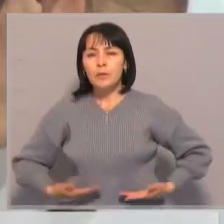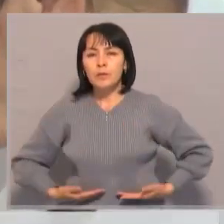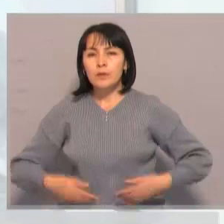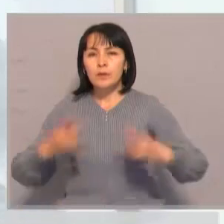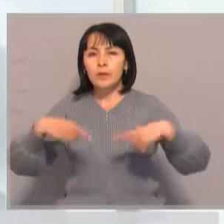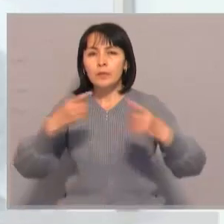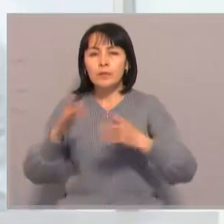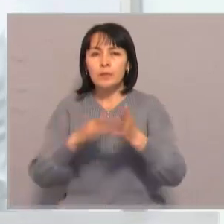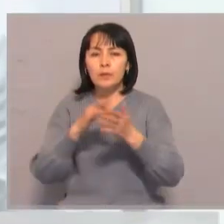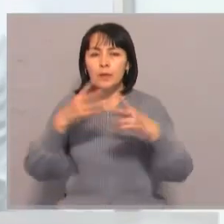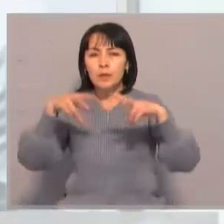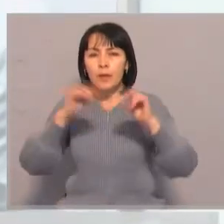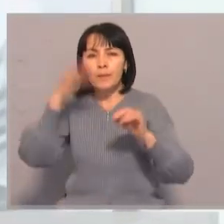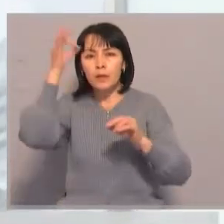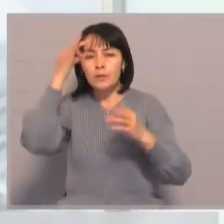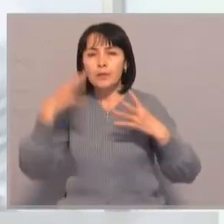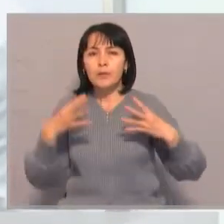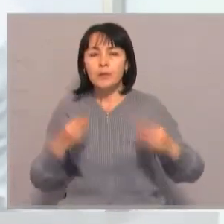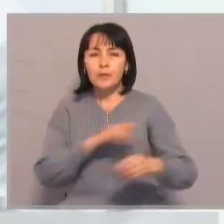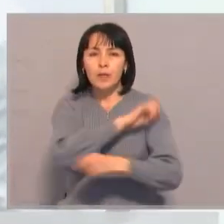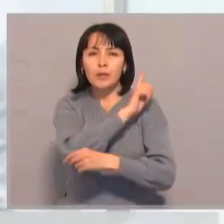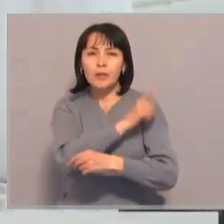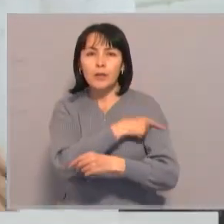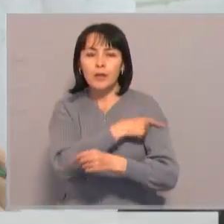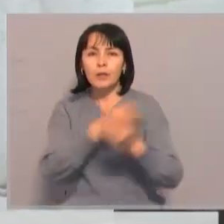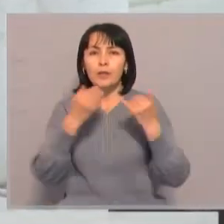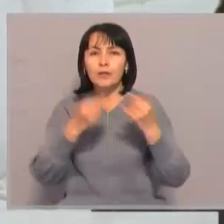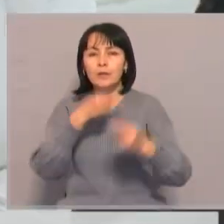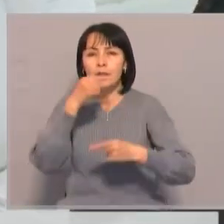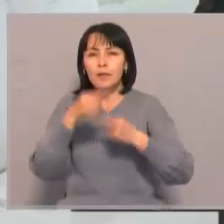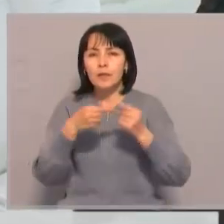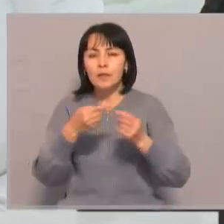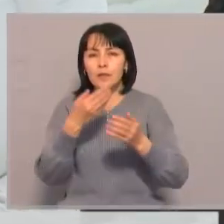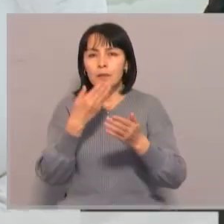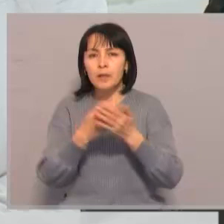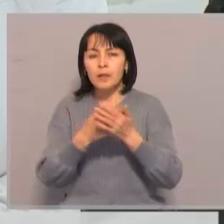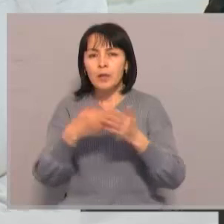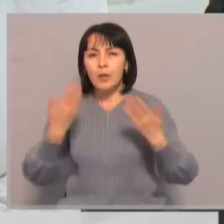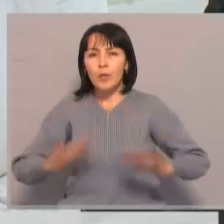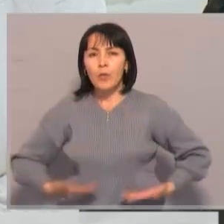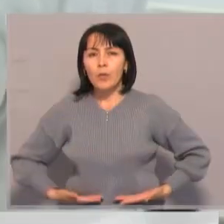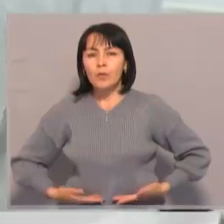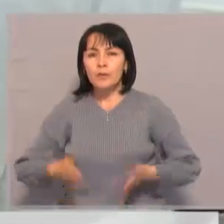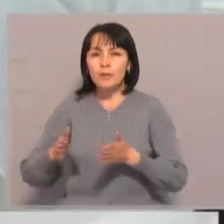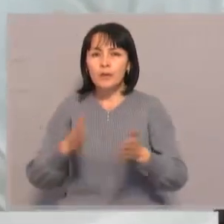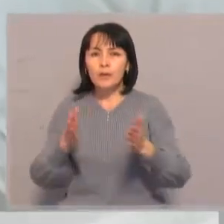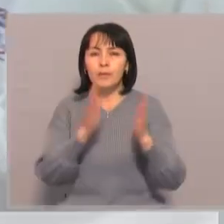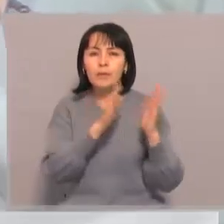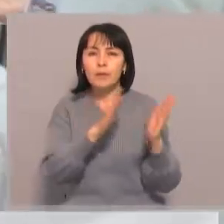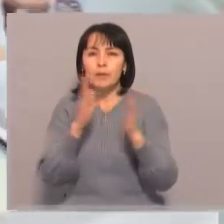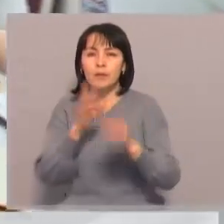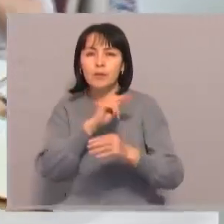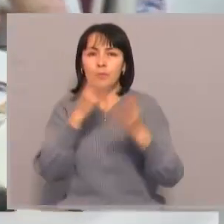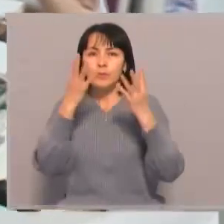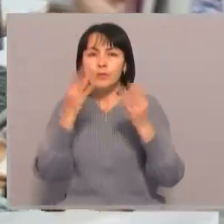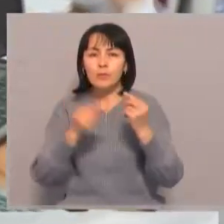қалыптастыру орталығының мамандары психологиялық денсаулықты нығайту туралы келесідей кеңестер береді. Өміріңіздің ағымын реттеңіз, жұмыс